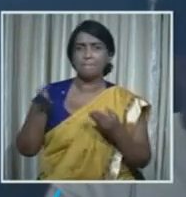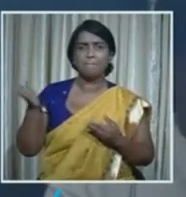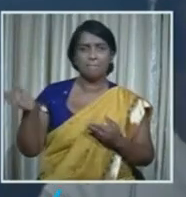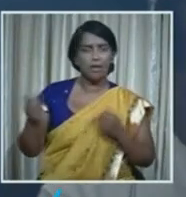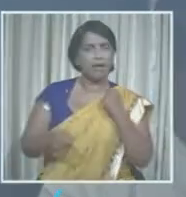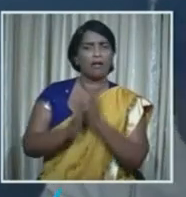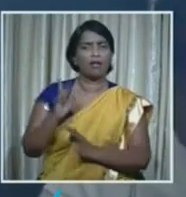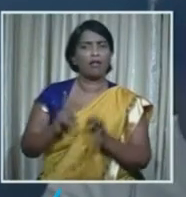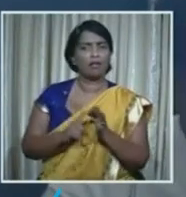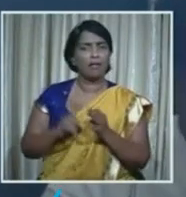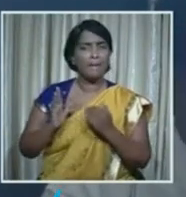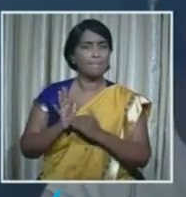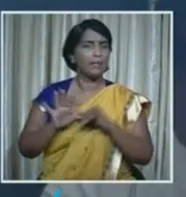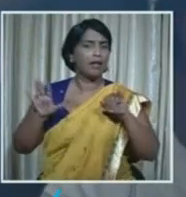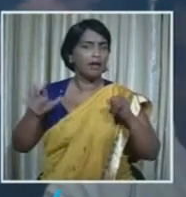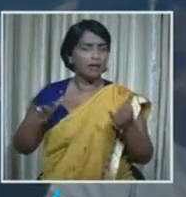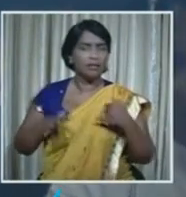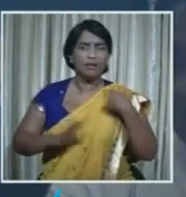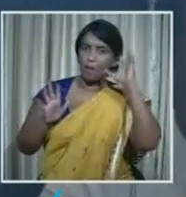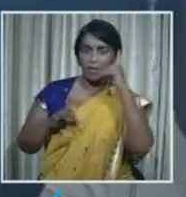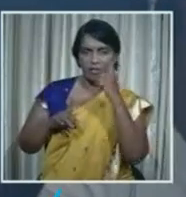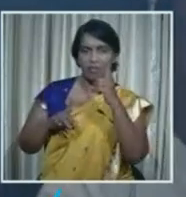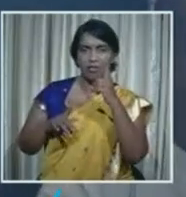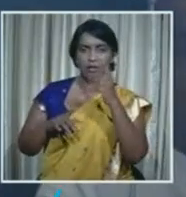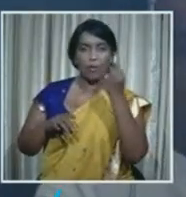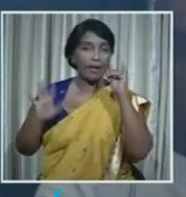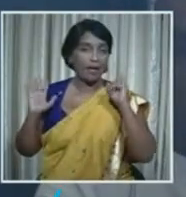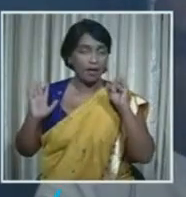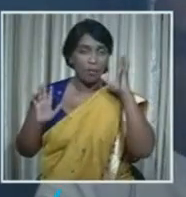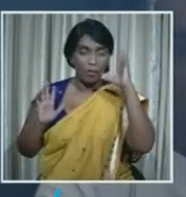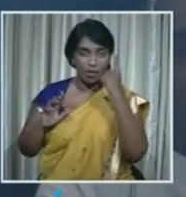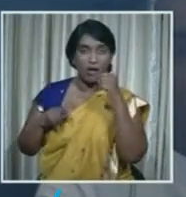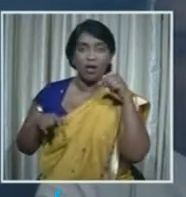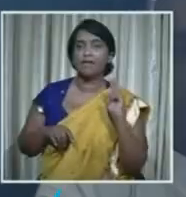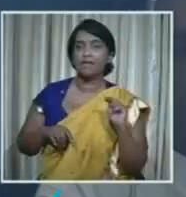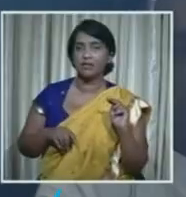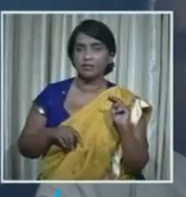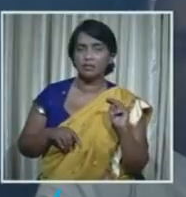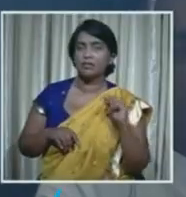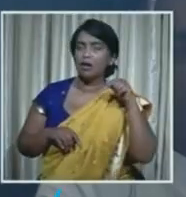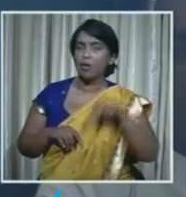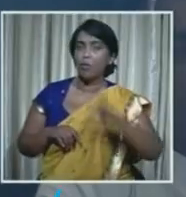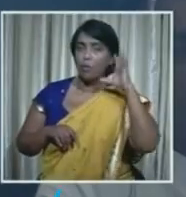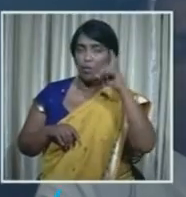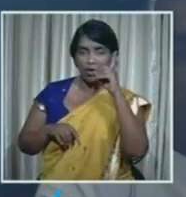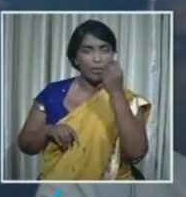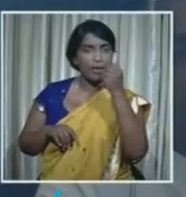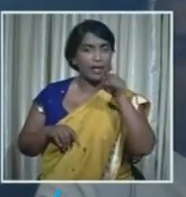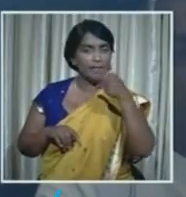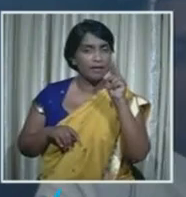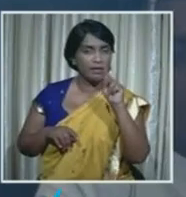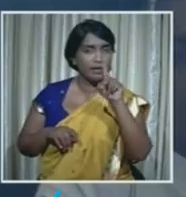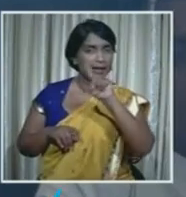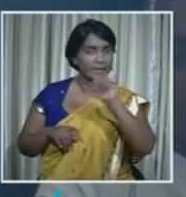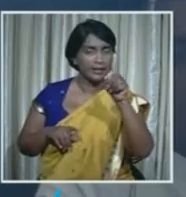රාජ ඇමතුමාගේ මිලියන 600ෙන් තමයි මේ රටේ එන්නත් ගෙනහලා තියෙන්නේ. රුපියල් 60 දෙපිච්ච පොල් ගෙඩිය අද 120 දොර පොල් ගෙඩියක් රුපියල් 120